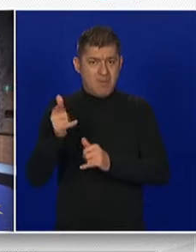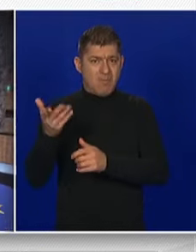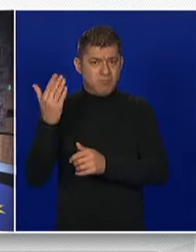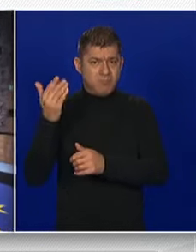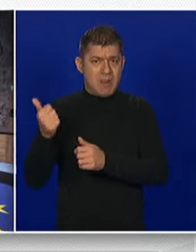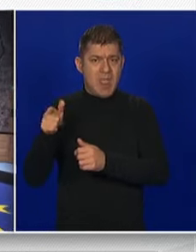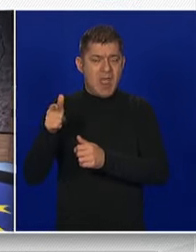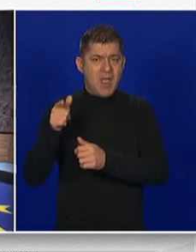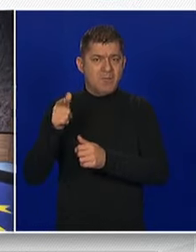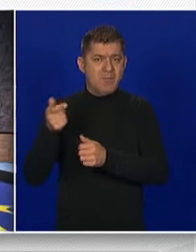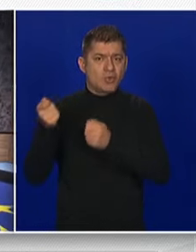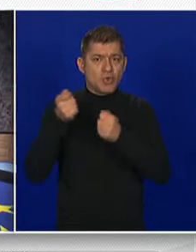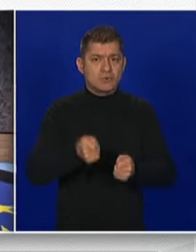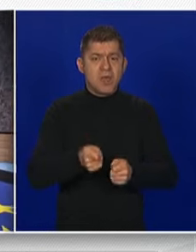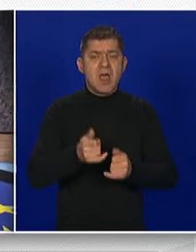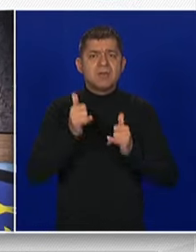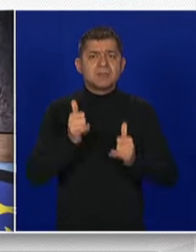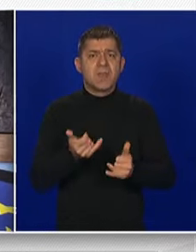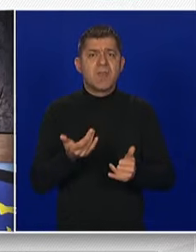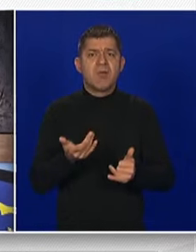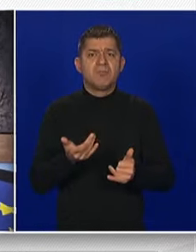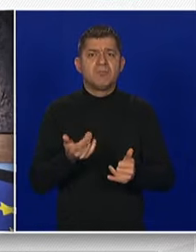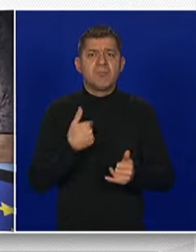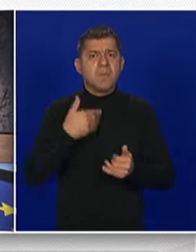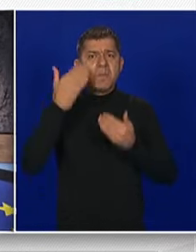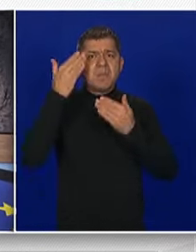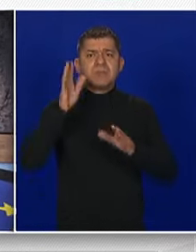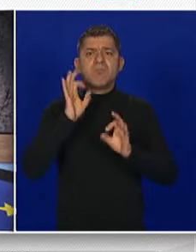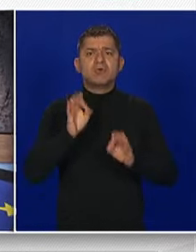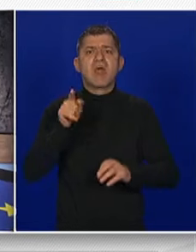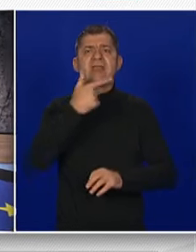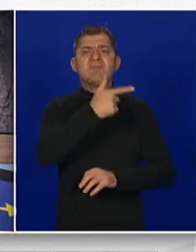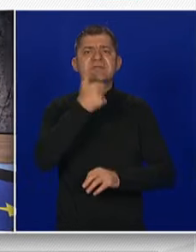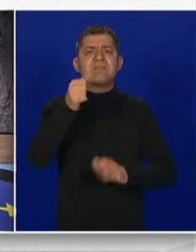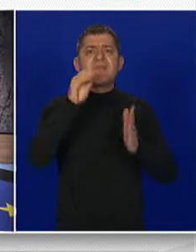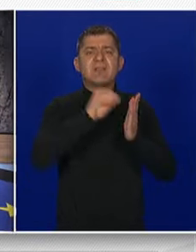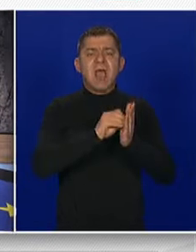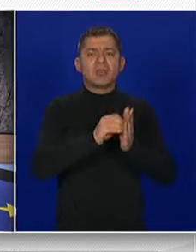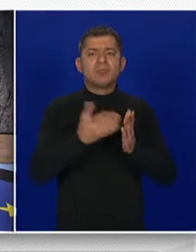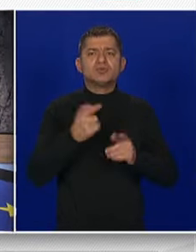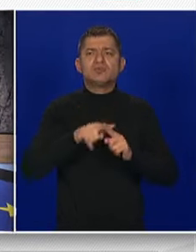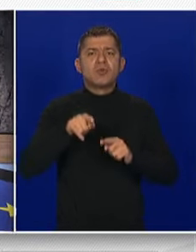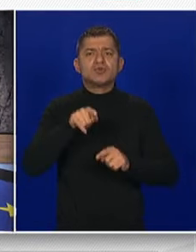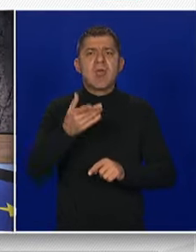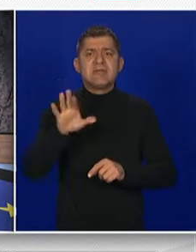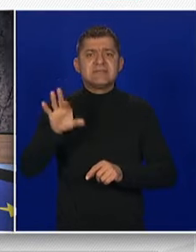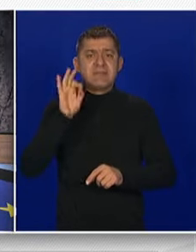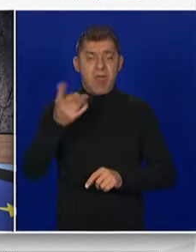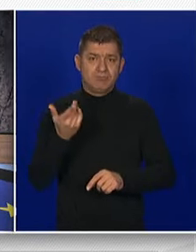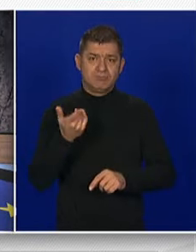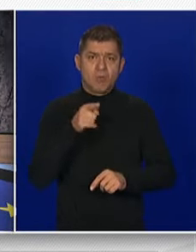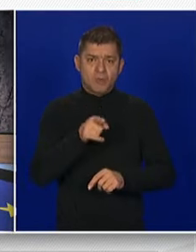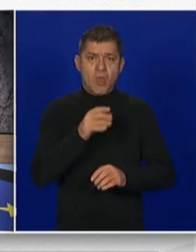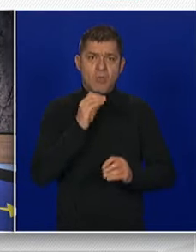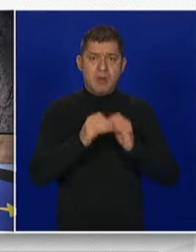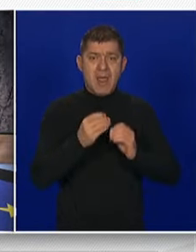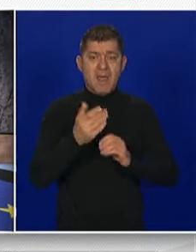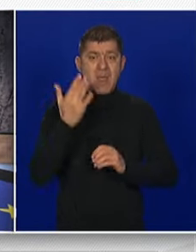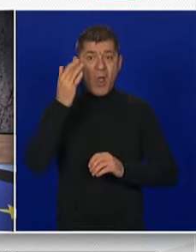Nije li samo malo, mislim, ja ne znam zašto je taj datum izabran, ali nije li malo problematično da ljudi par dana prije